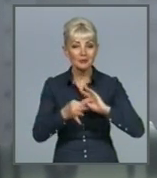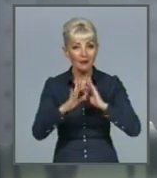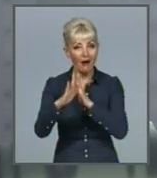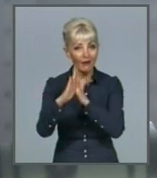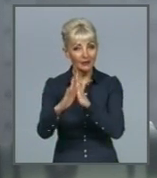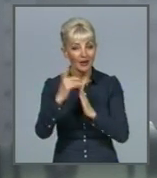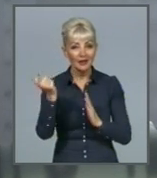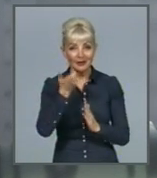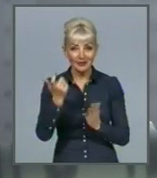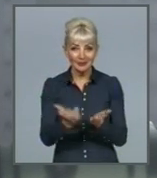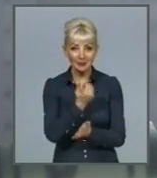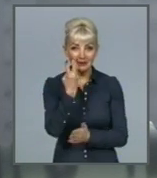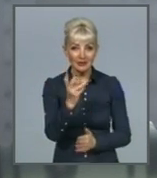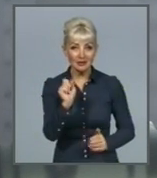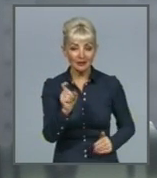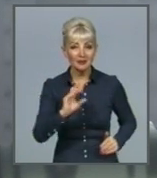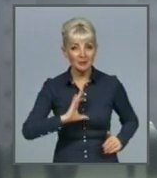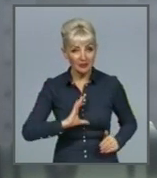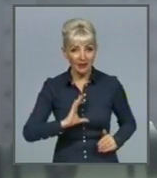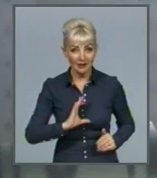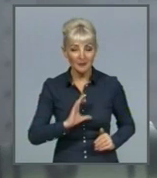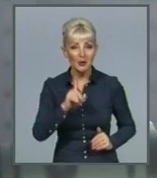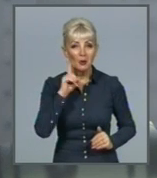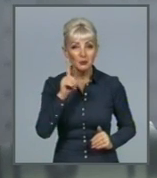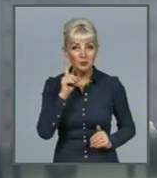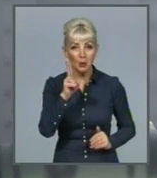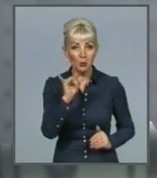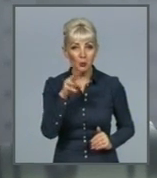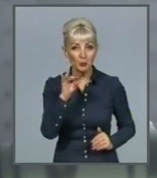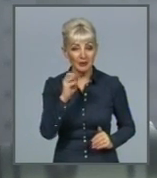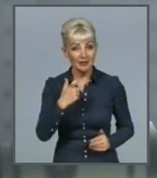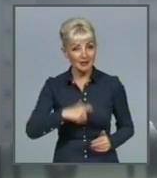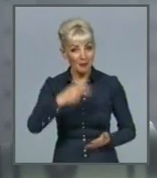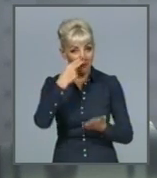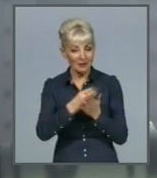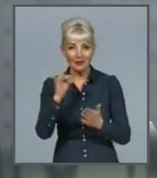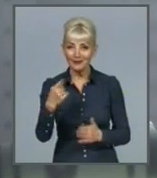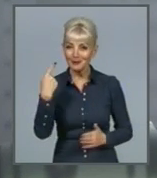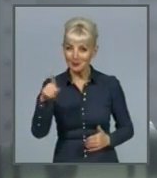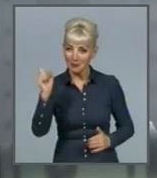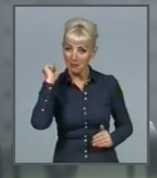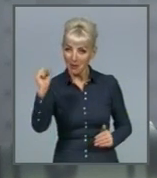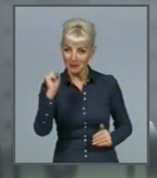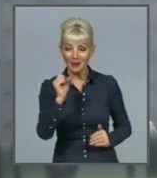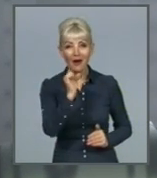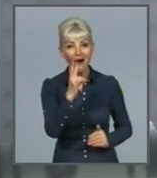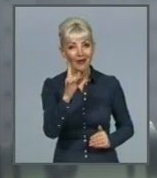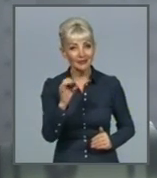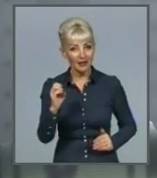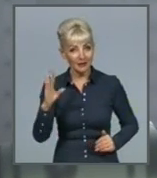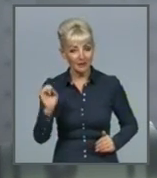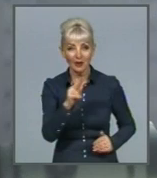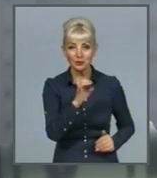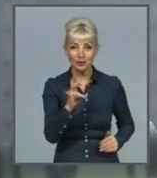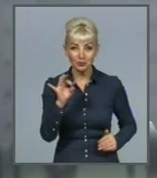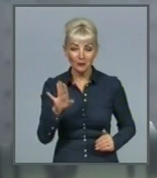3 золотые медали. В юниорском кумите себя показали и других побили Валерия Андреева и Дмитрий Чернов. Они первенствовали в